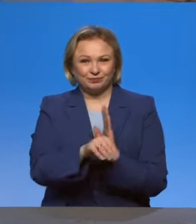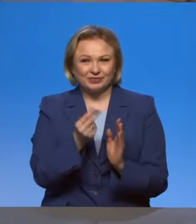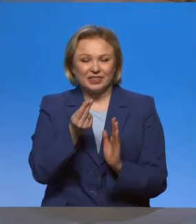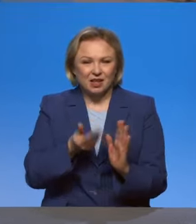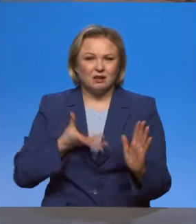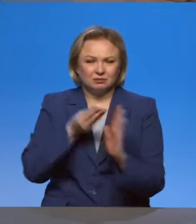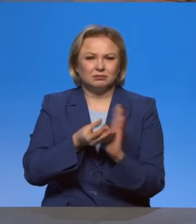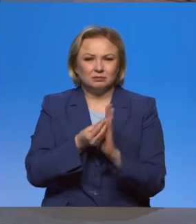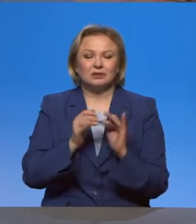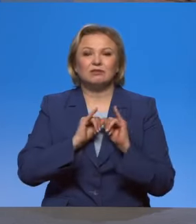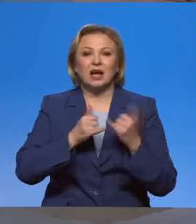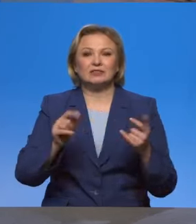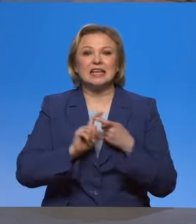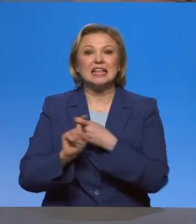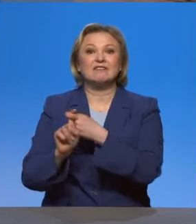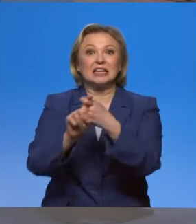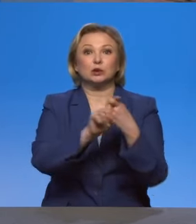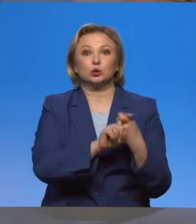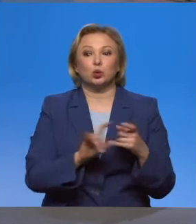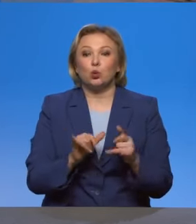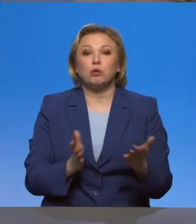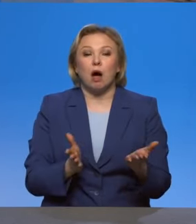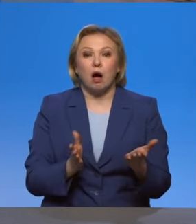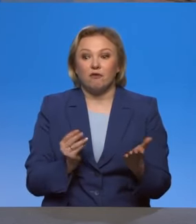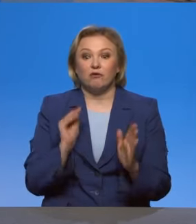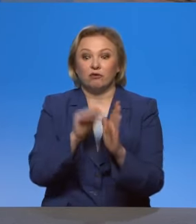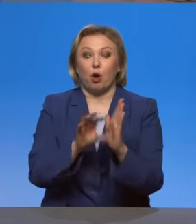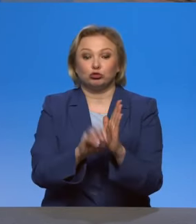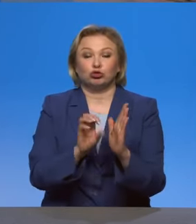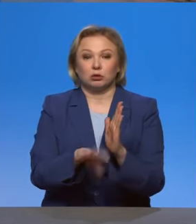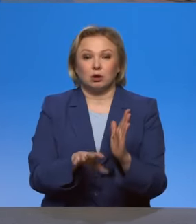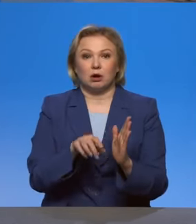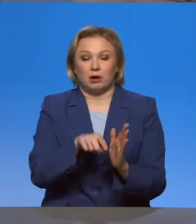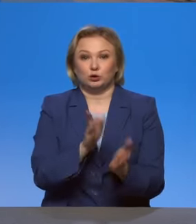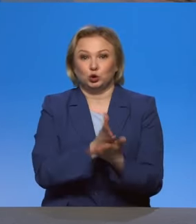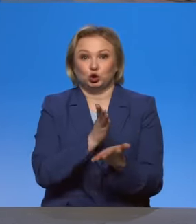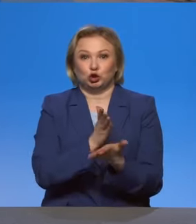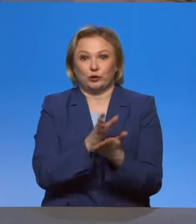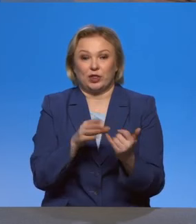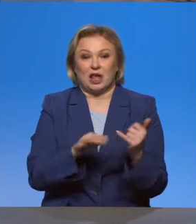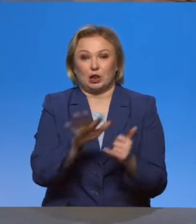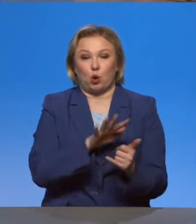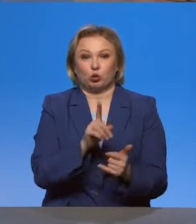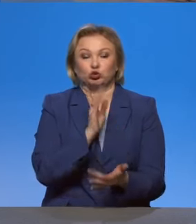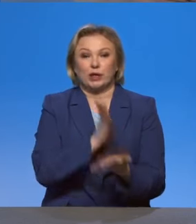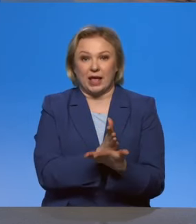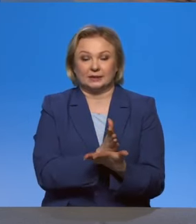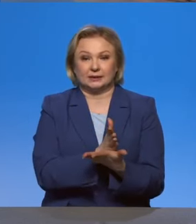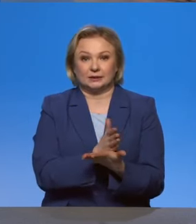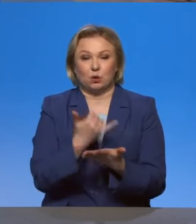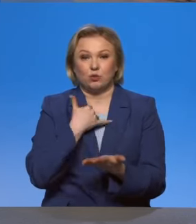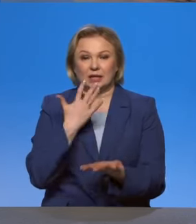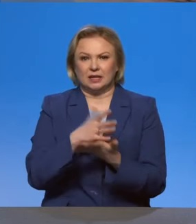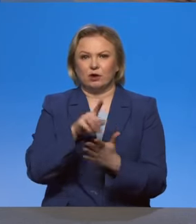средства большие. Вот куда они будут вложены? Они будут вложены в существующую территорию. Или, например, у нас есть города, где